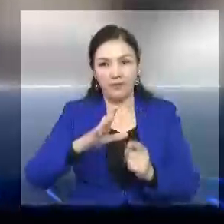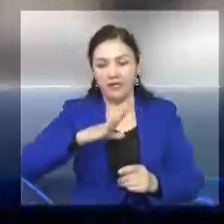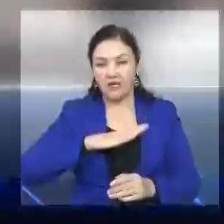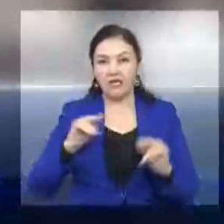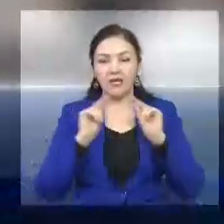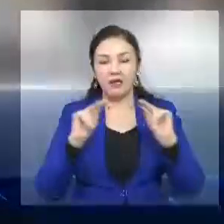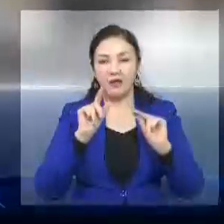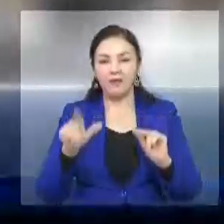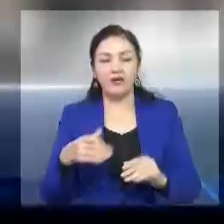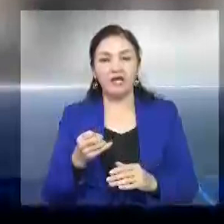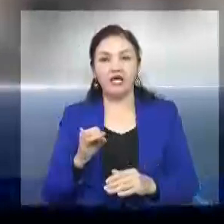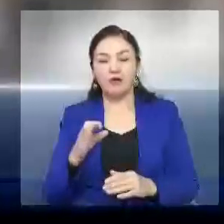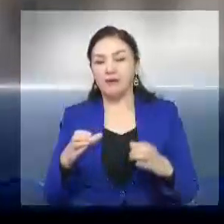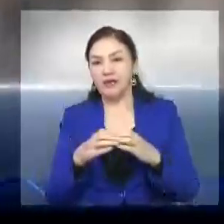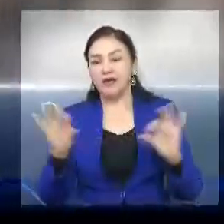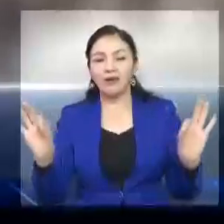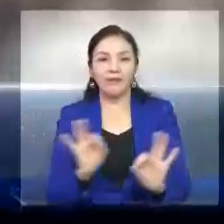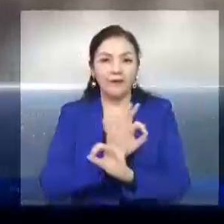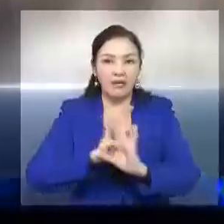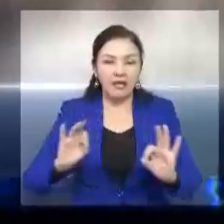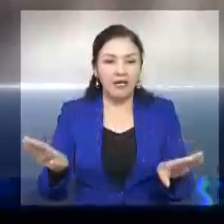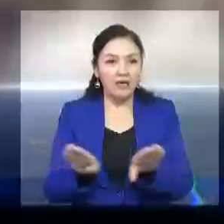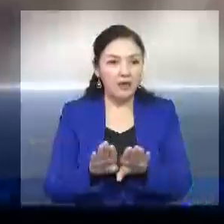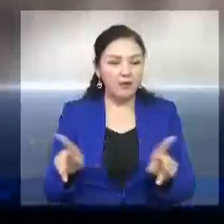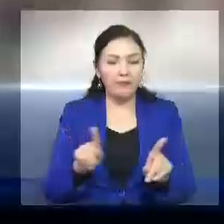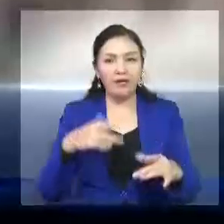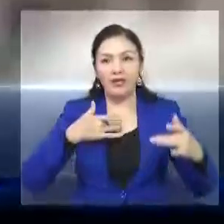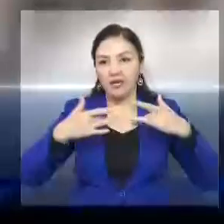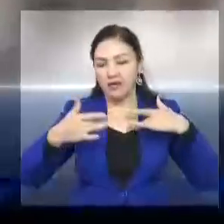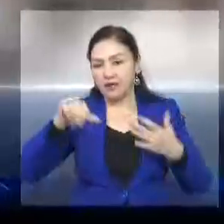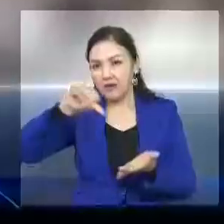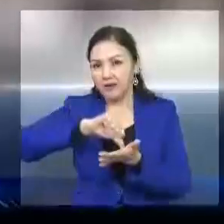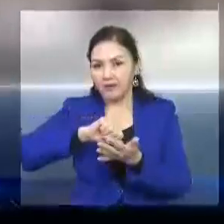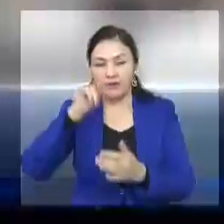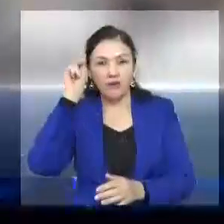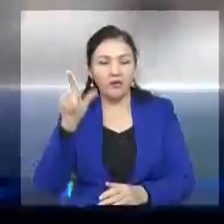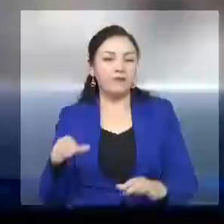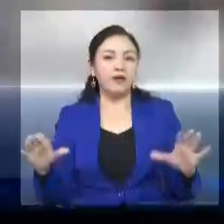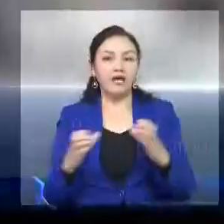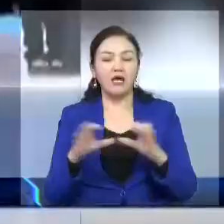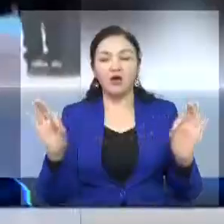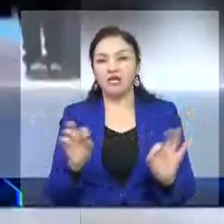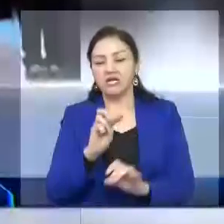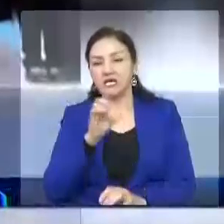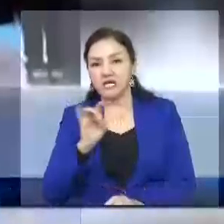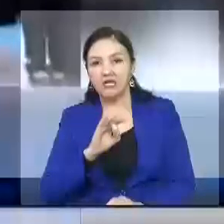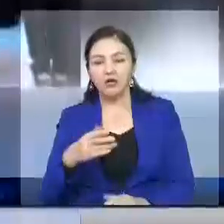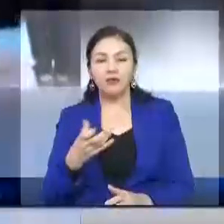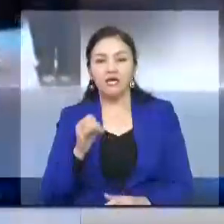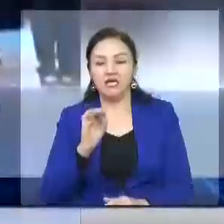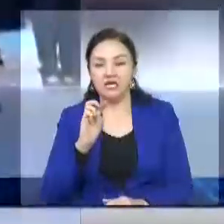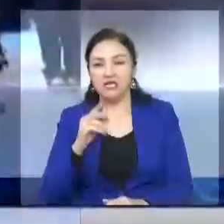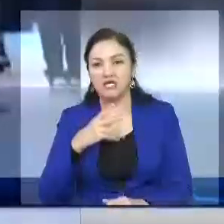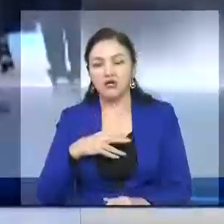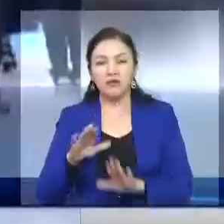преподаватели класса традиционной песни отметим также что на концерте выступили ученический оркестр Мура анм